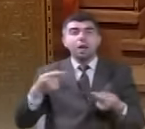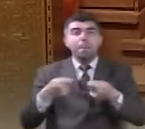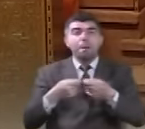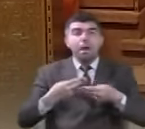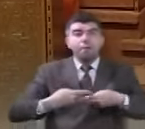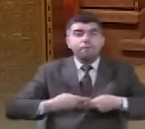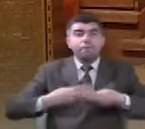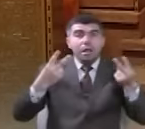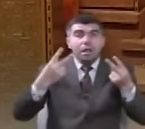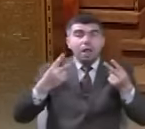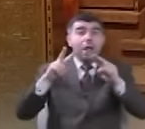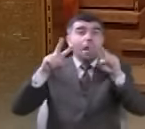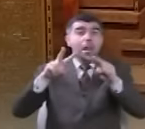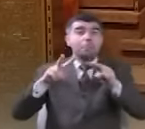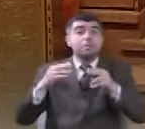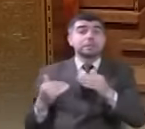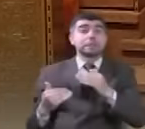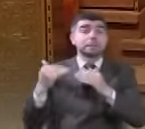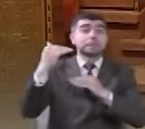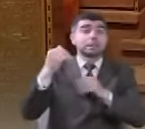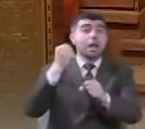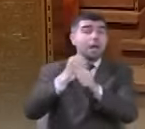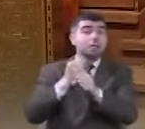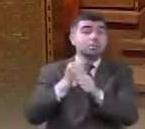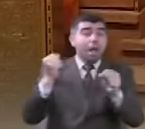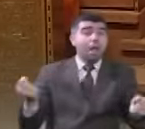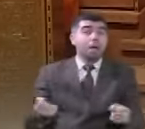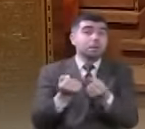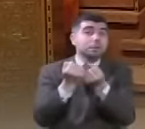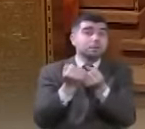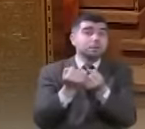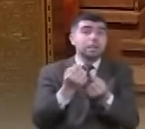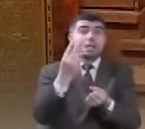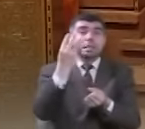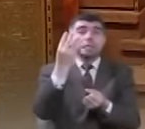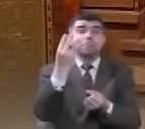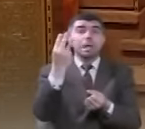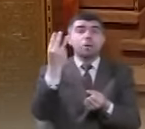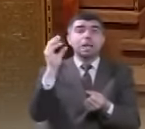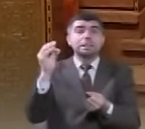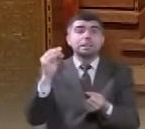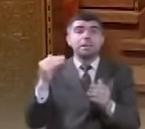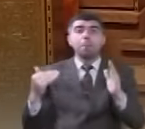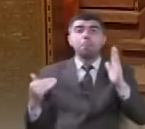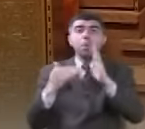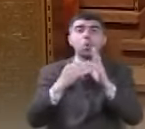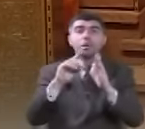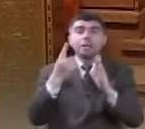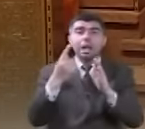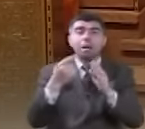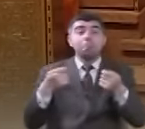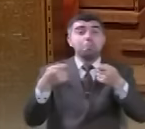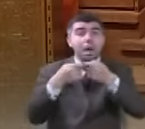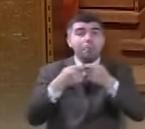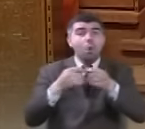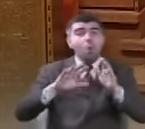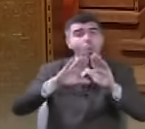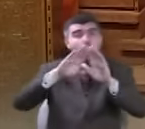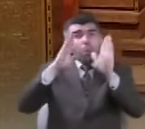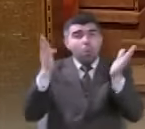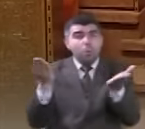ديال المناصب ديال الشغل، وغتكون دوره اقتصاديه جديده، لان 330 مليون درهم لا تشكل شيئا بالمقارنه مع القطاع